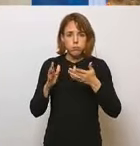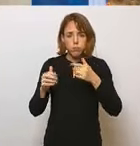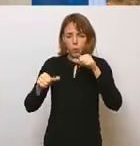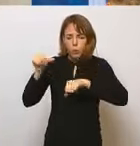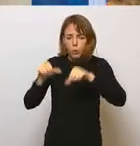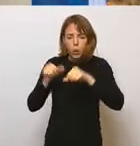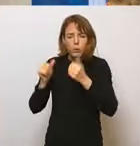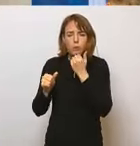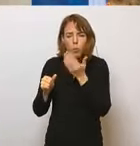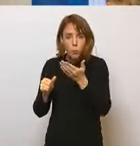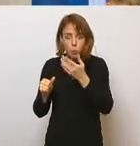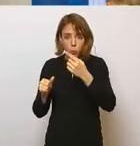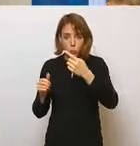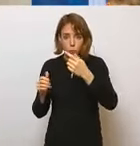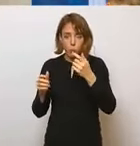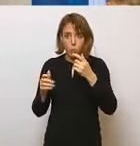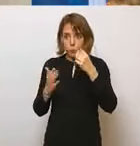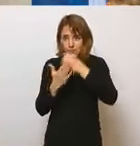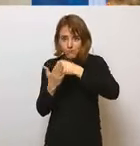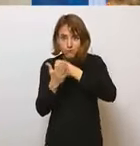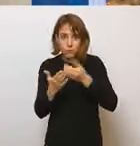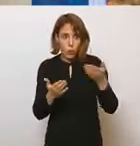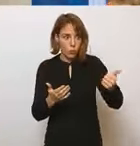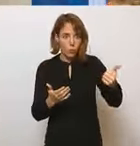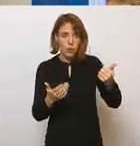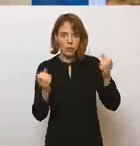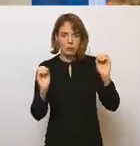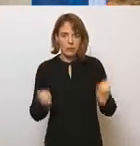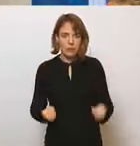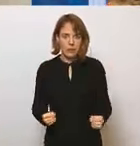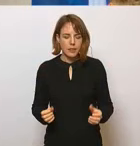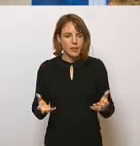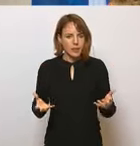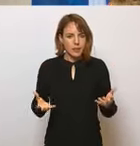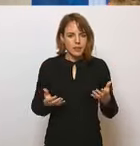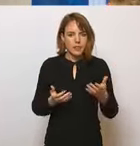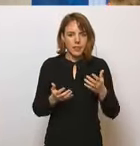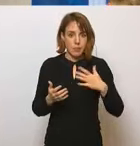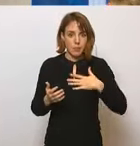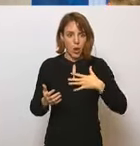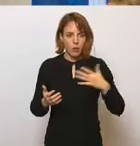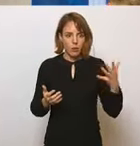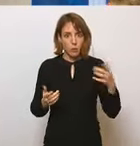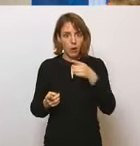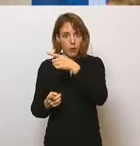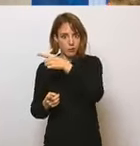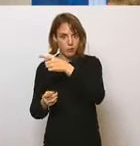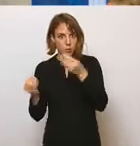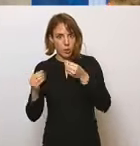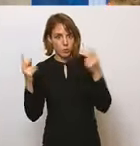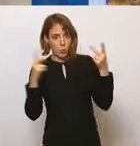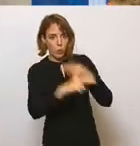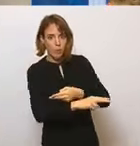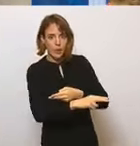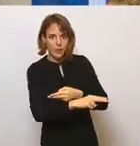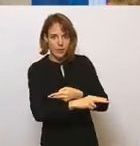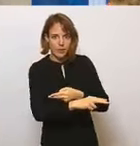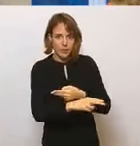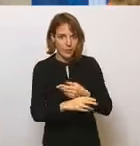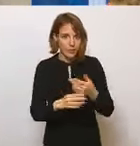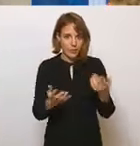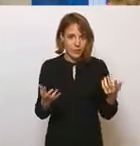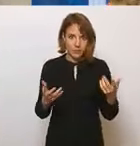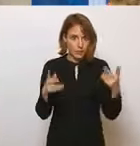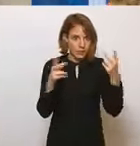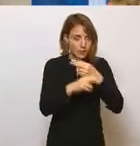tout simplement pendant la procédure, bah voilà, ces fameux gatekeepers décident d'arrêter leur service, et donc pour eux, c'est autant de mois de chiffre d'affaires